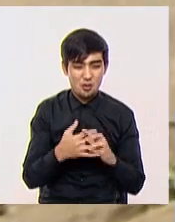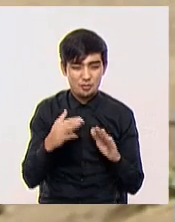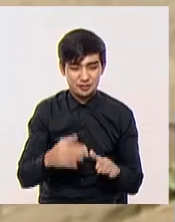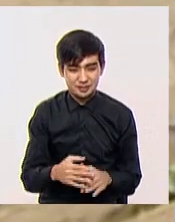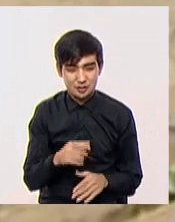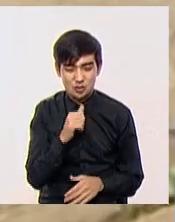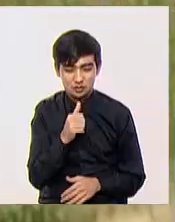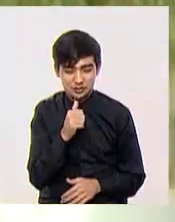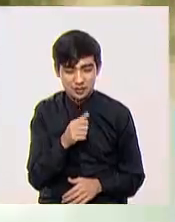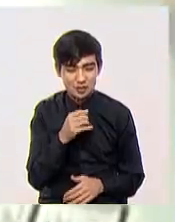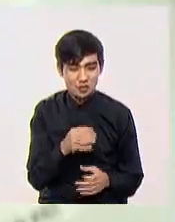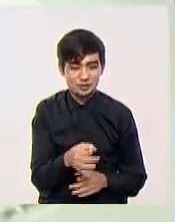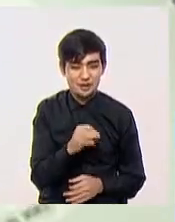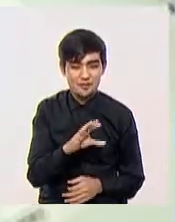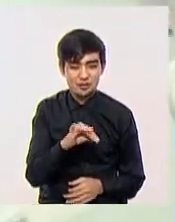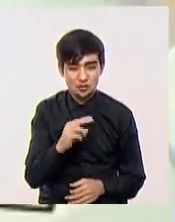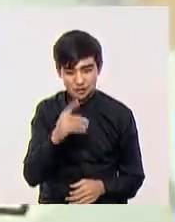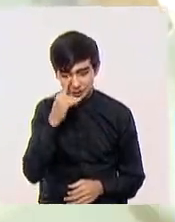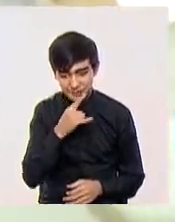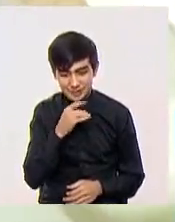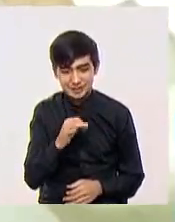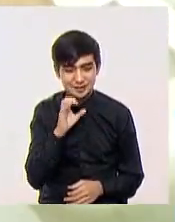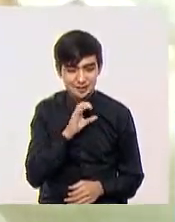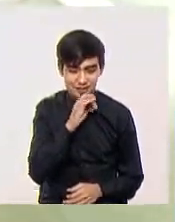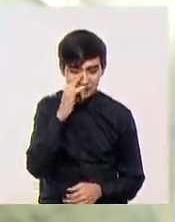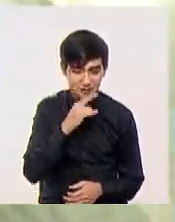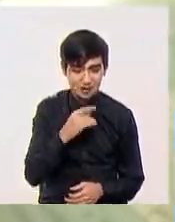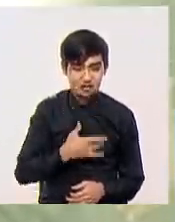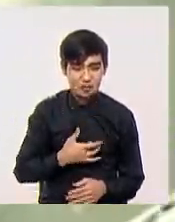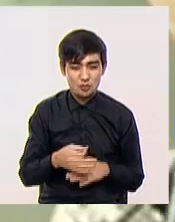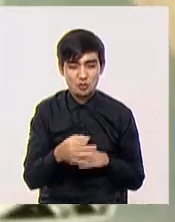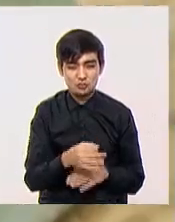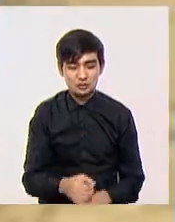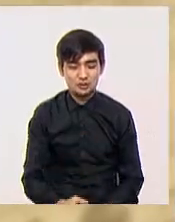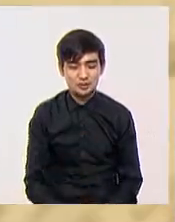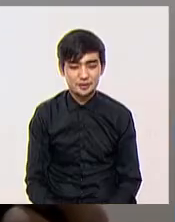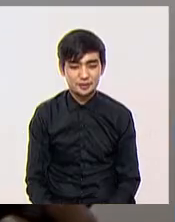отмечается в Кустанайской, Восточно-Казахстанской, Северо-Казахстанской и Жамбылской областях.